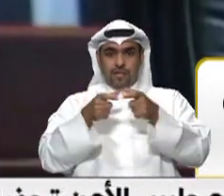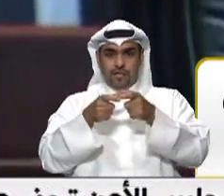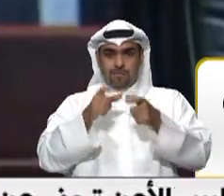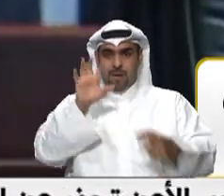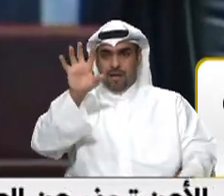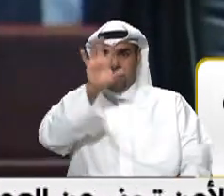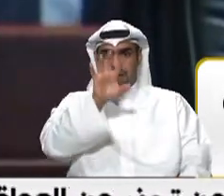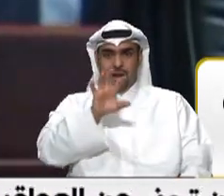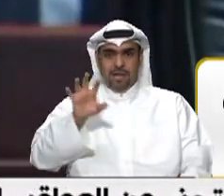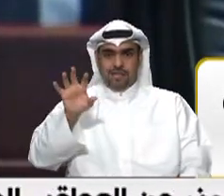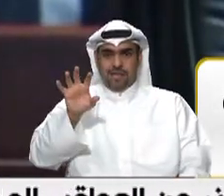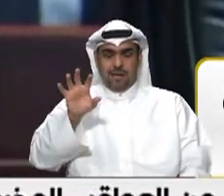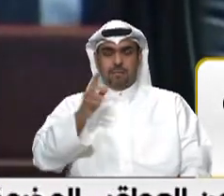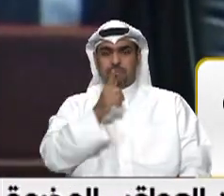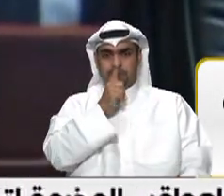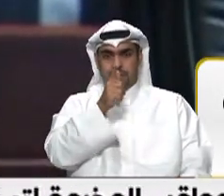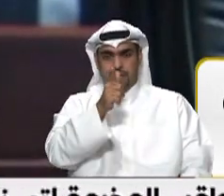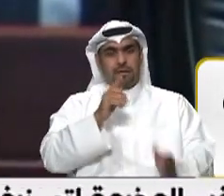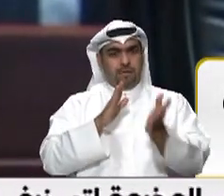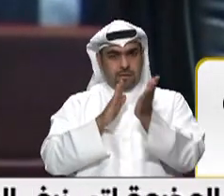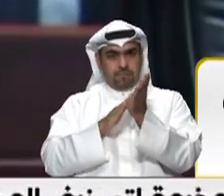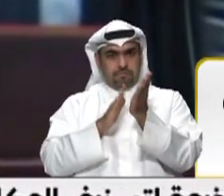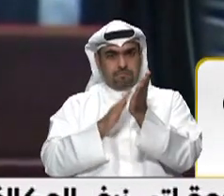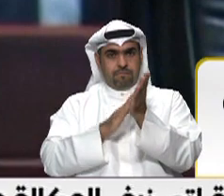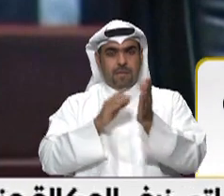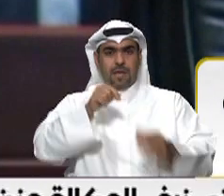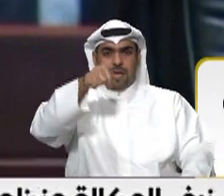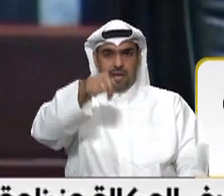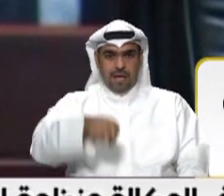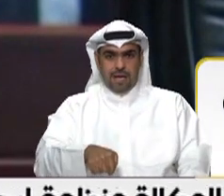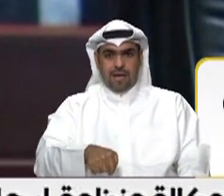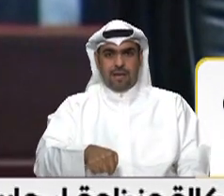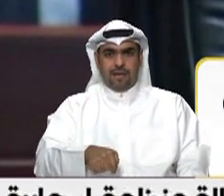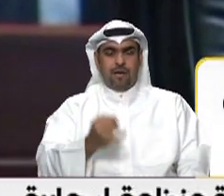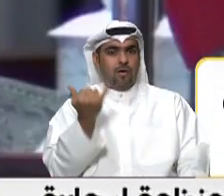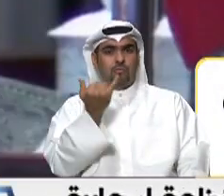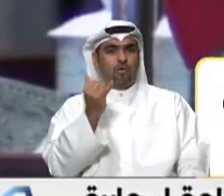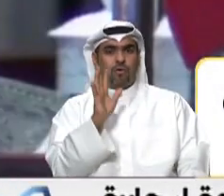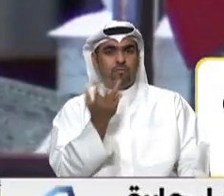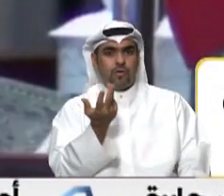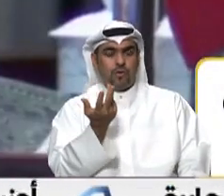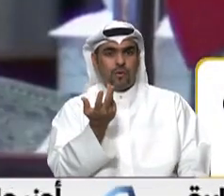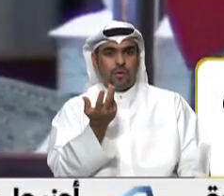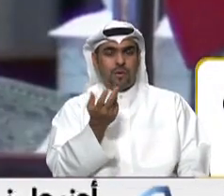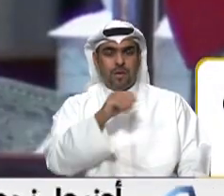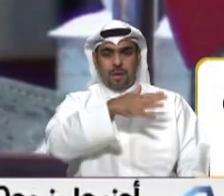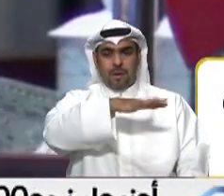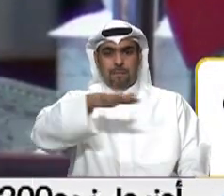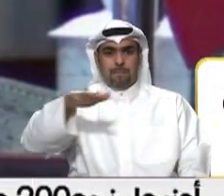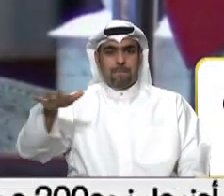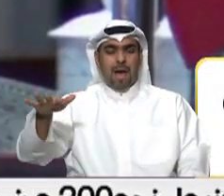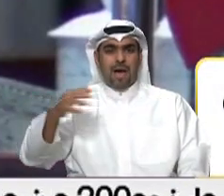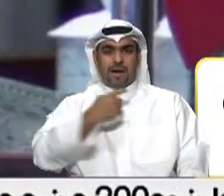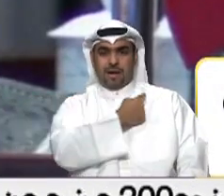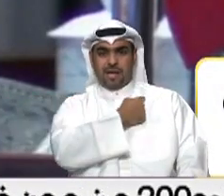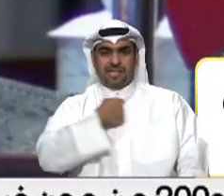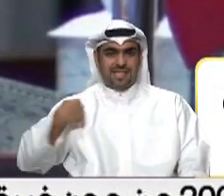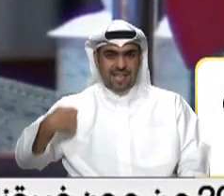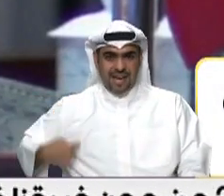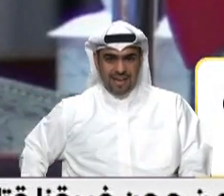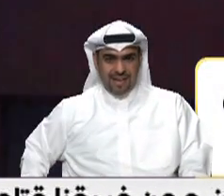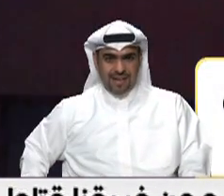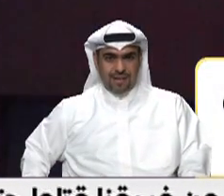غير محدده لتهدئه التوتر في بحر الصين الجنوبي ومنع الحوادث وسوء